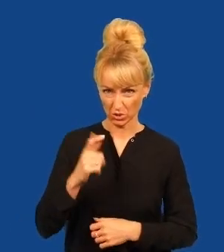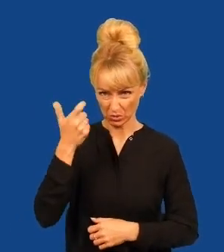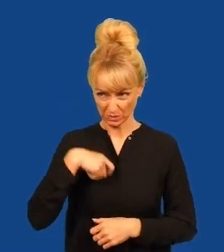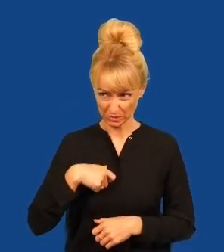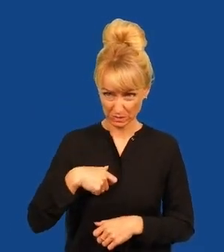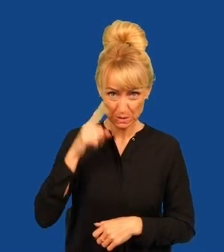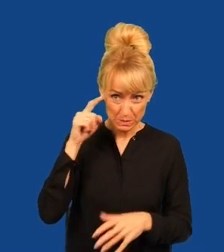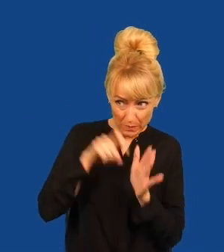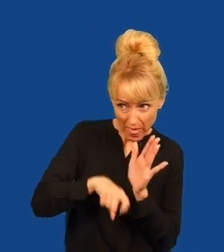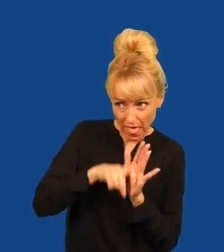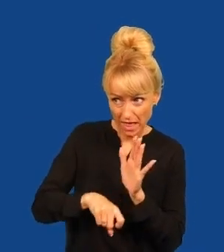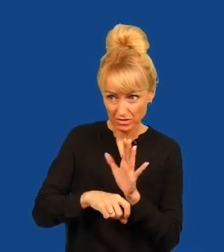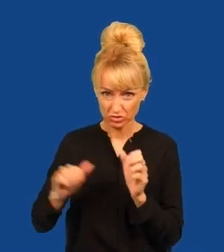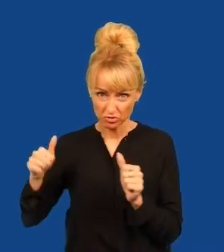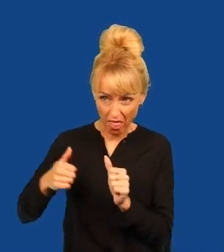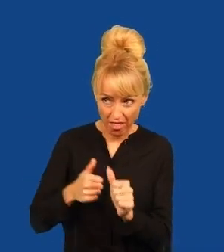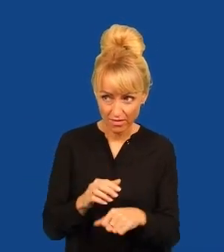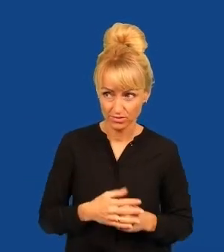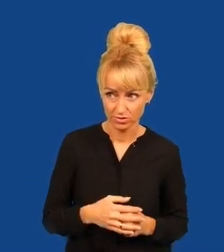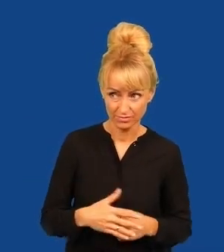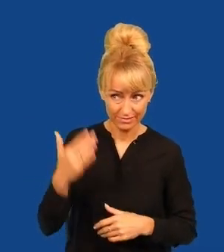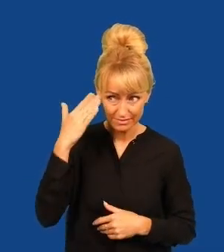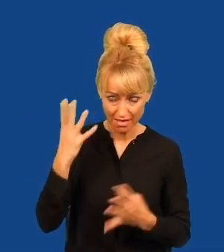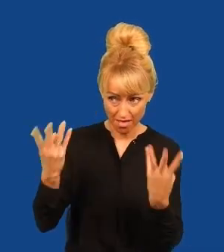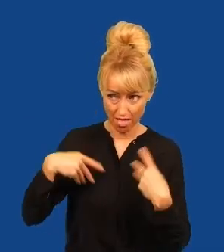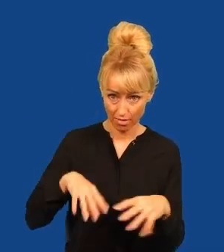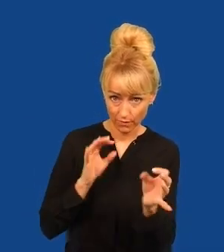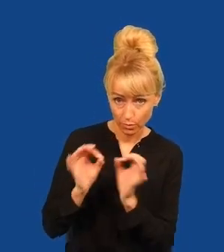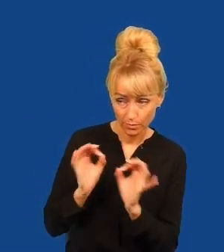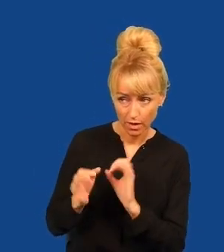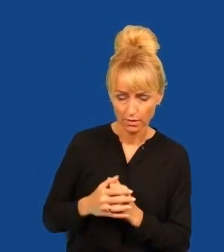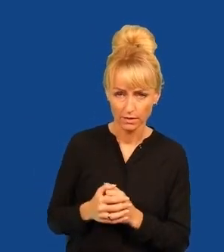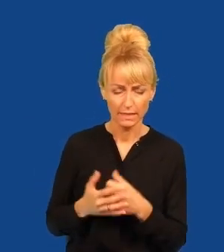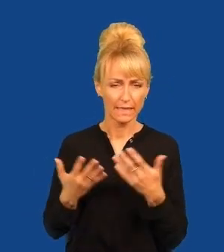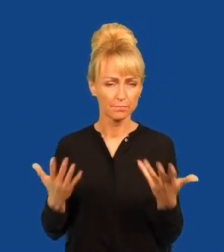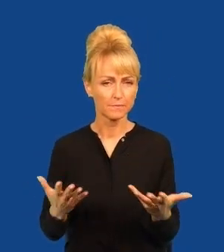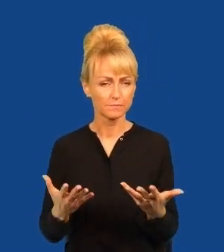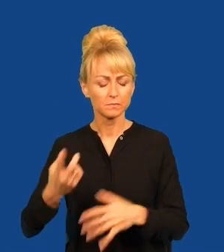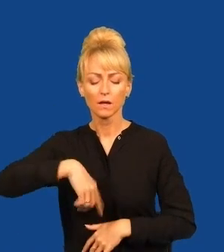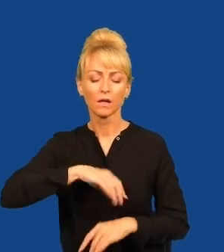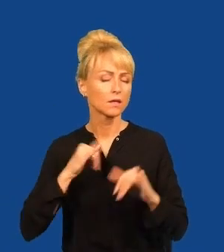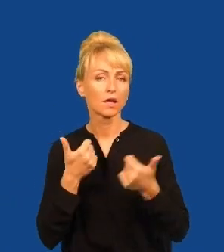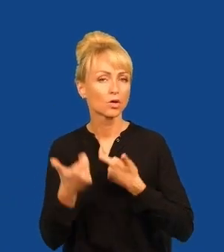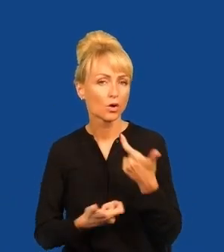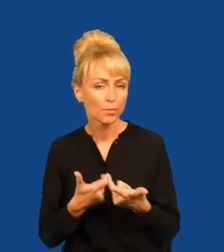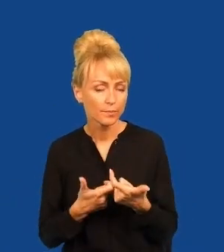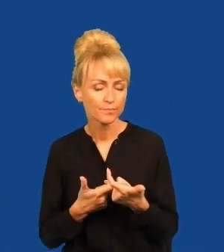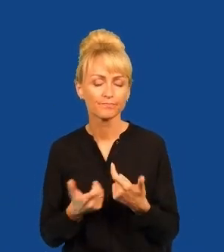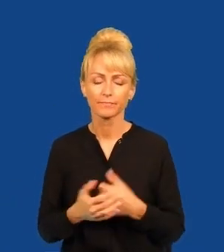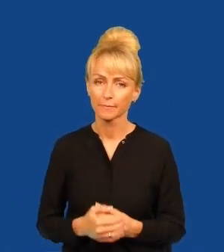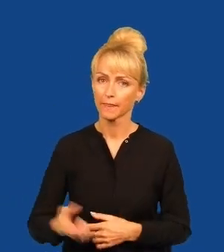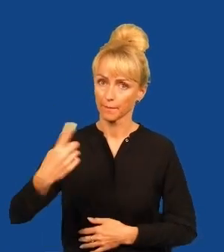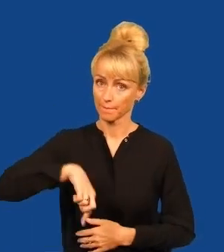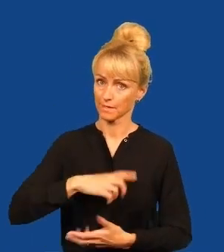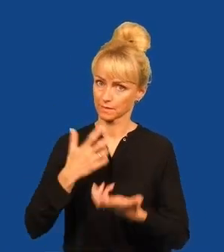zna moje dane osobowe, w jaki sposób to komunikujemy. Jak my jako projektanci doświadczeń chcemy budować te relacje